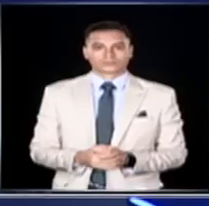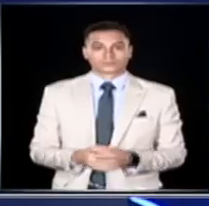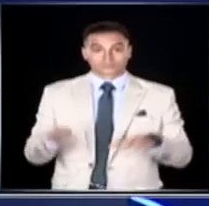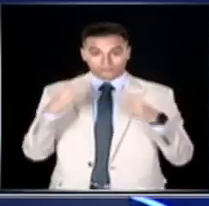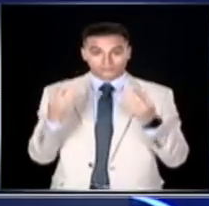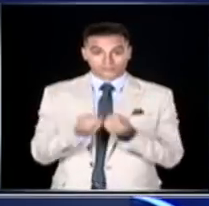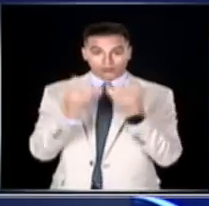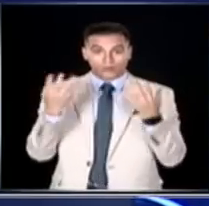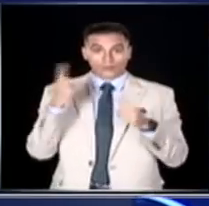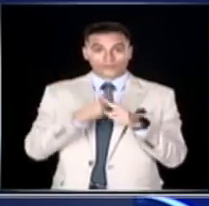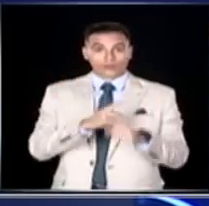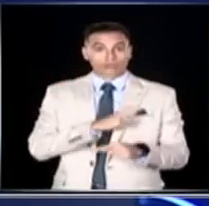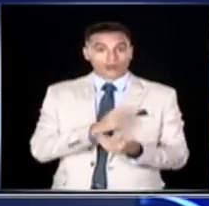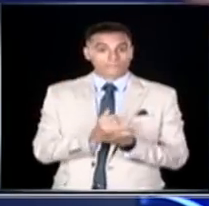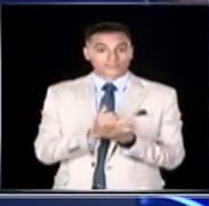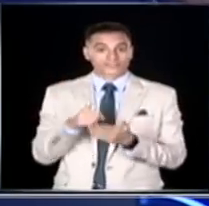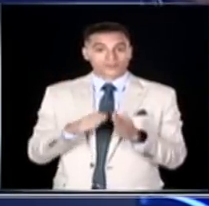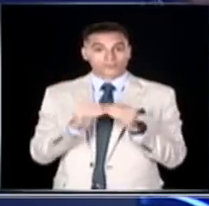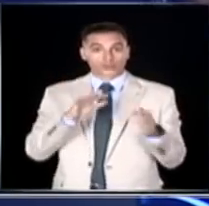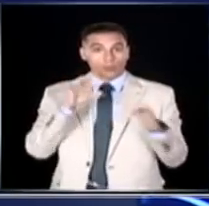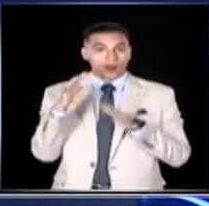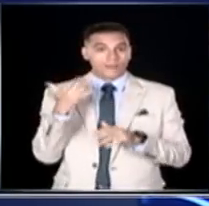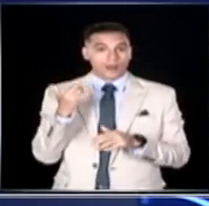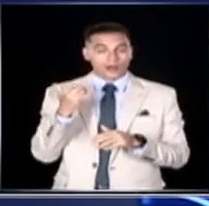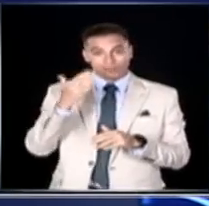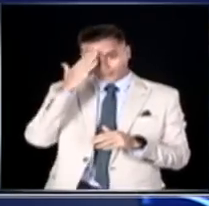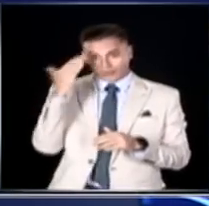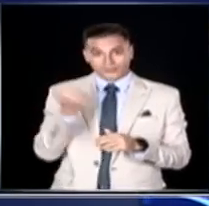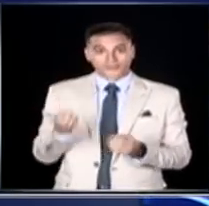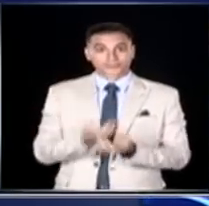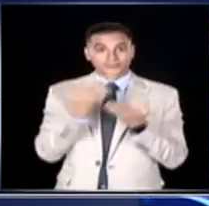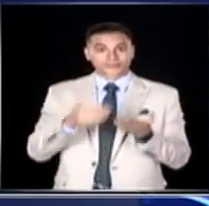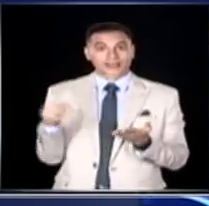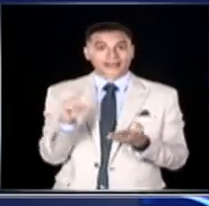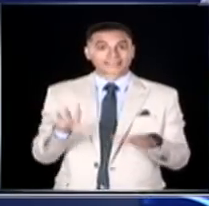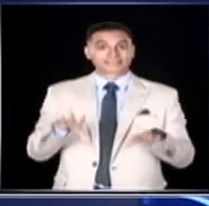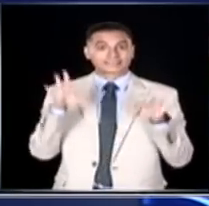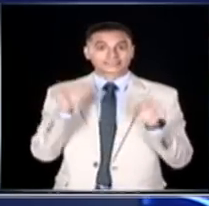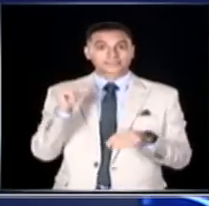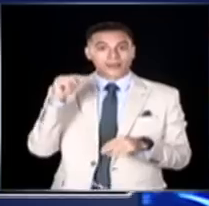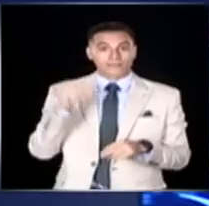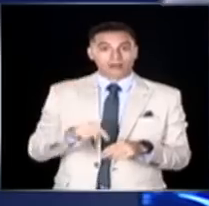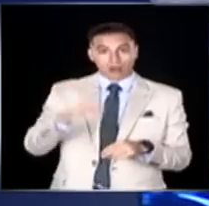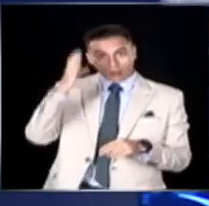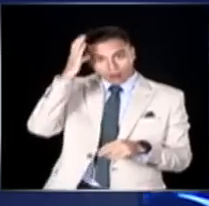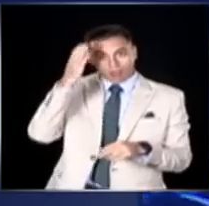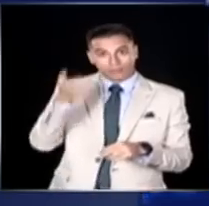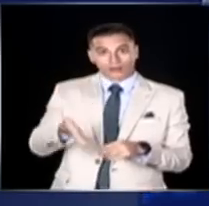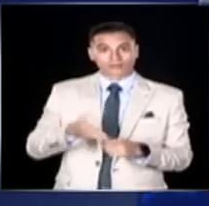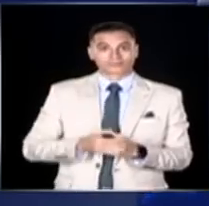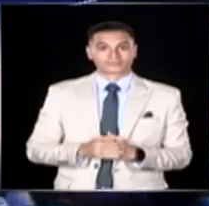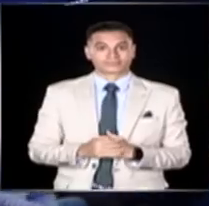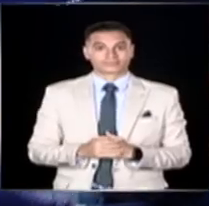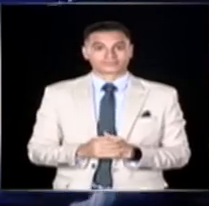مشاهدينا الكرام وطلبة المدارس في مصر والعالم العربي، أهلا ومرحبا بكم وحلقة جديدة من برنامج